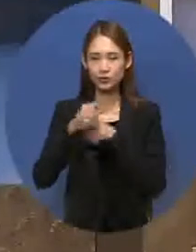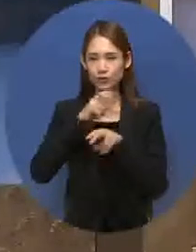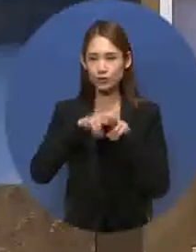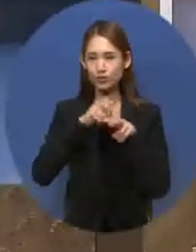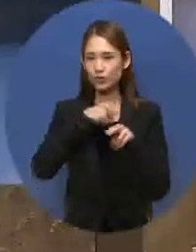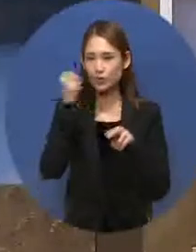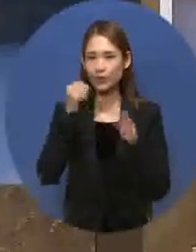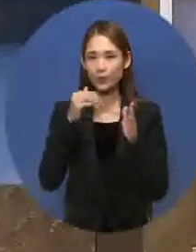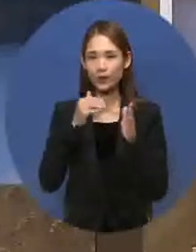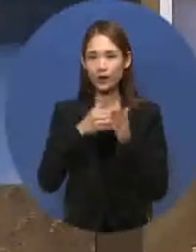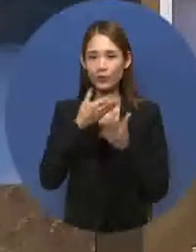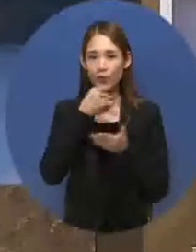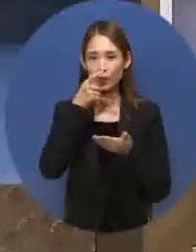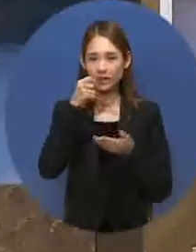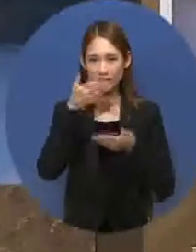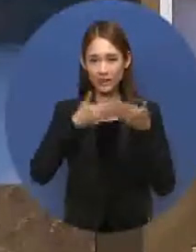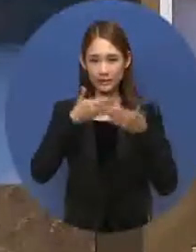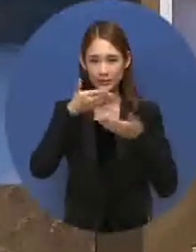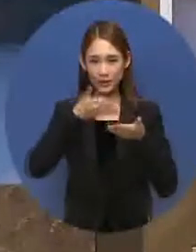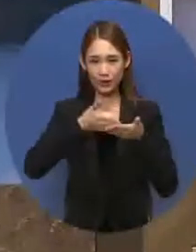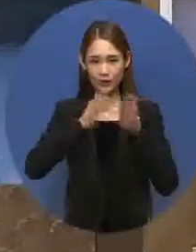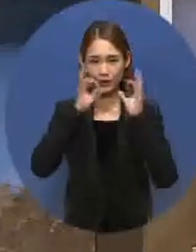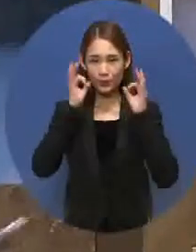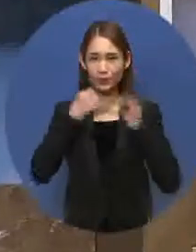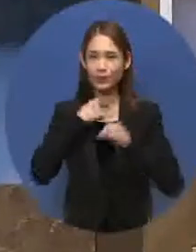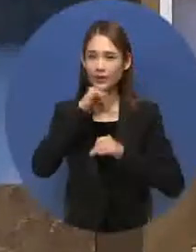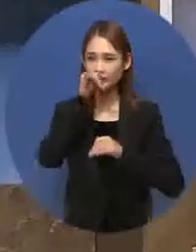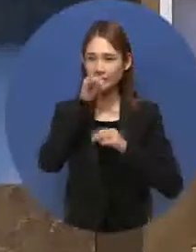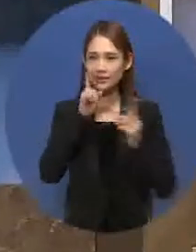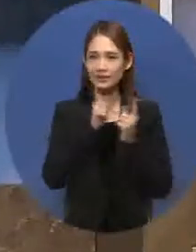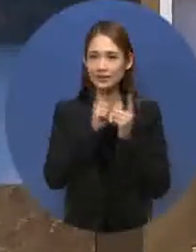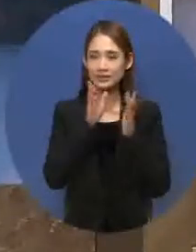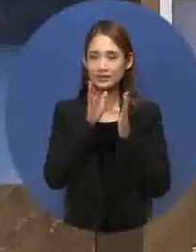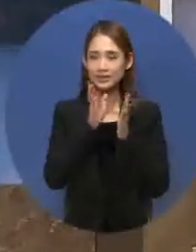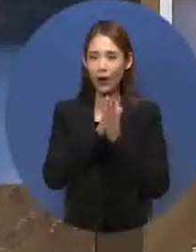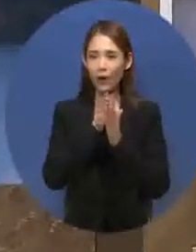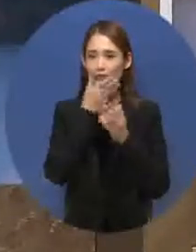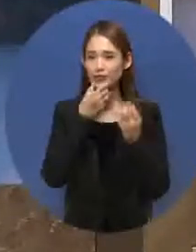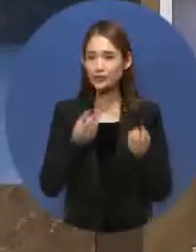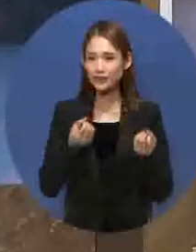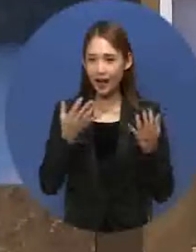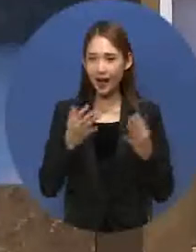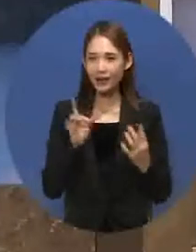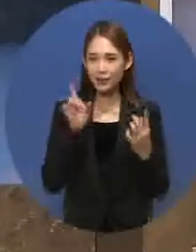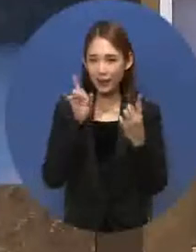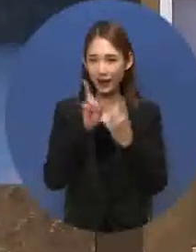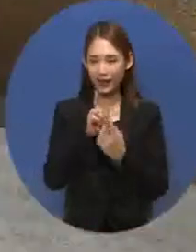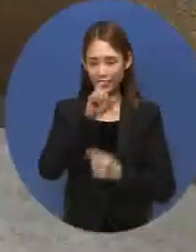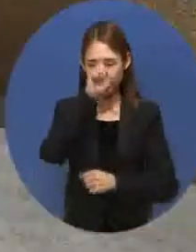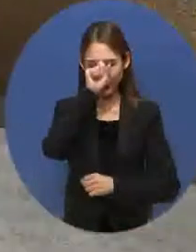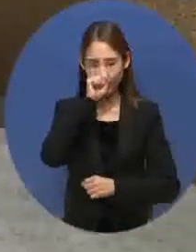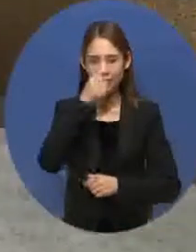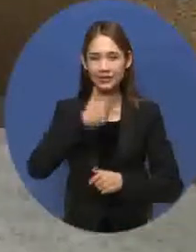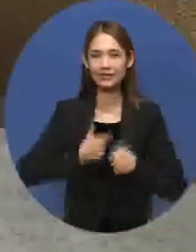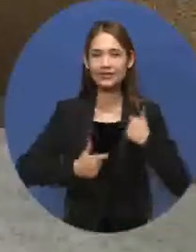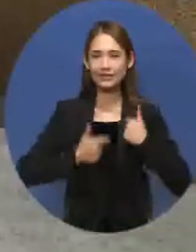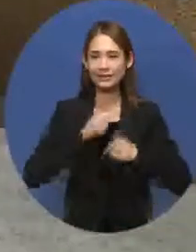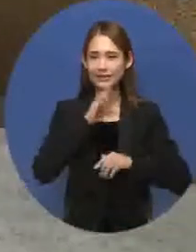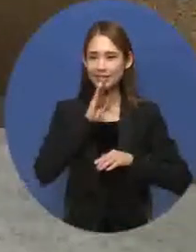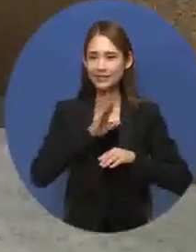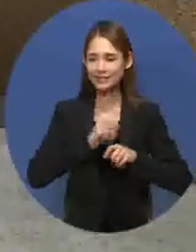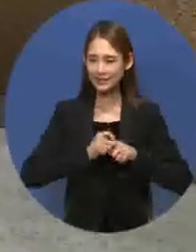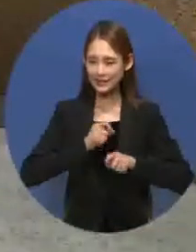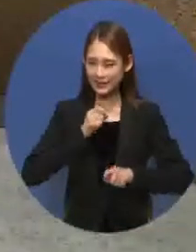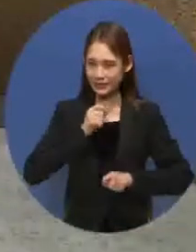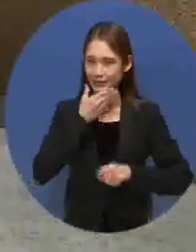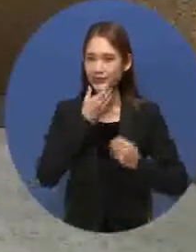소식을 복지TV 뉴스에서도 다루기도 했는데 이렇게 직접 축하드릴 수 있어서 굉장히 기쁩니다. 먼저 진심으로